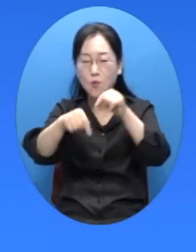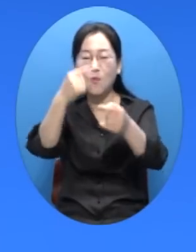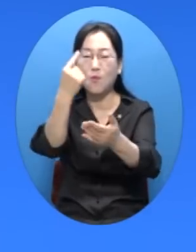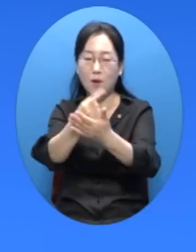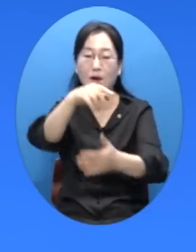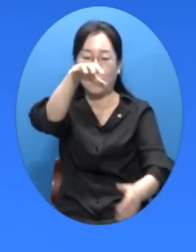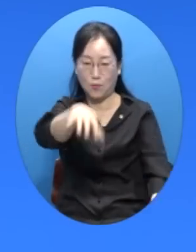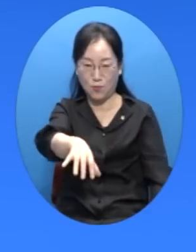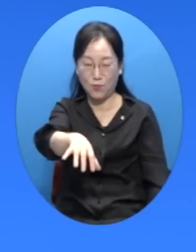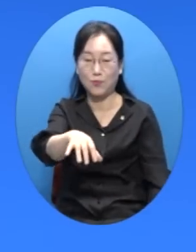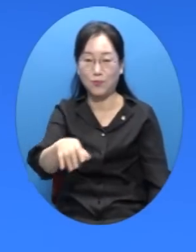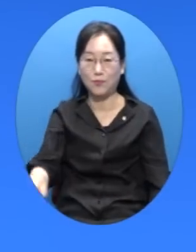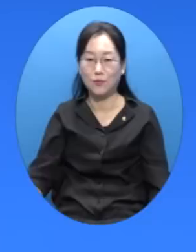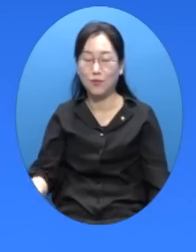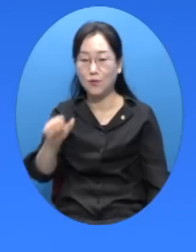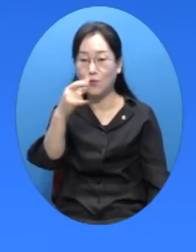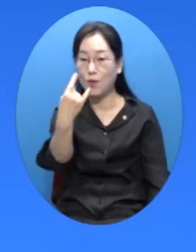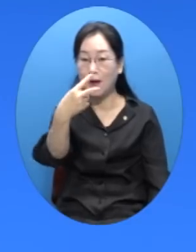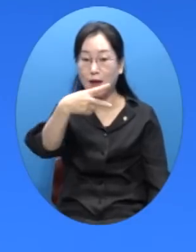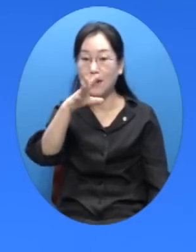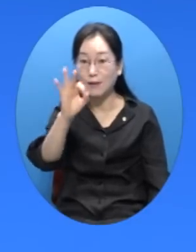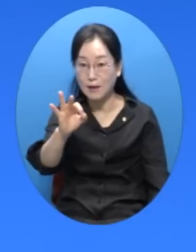그런데 회당에